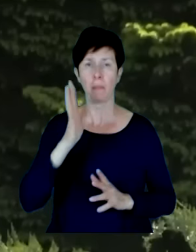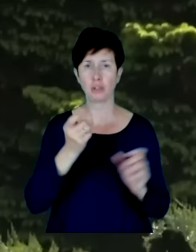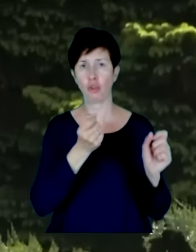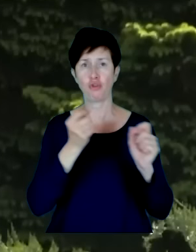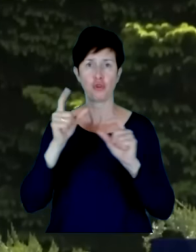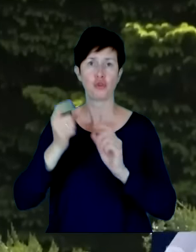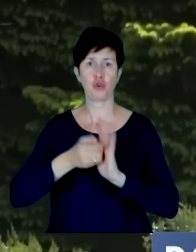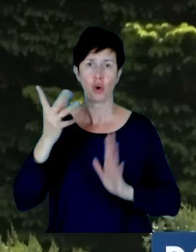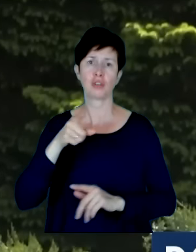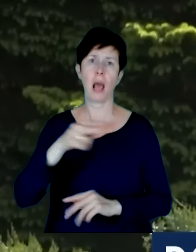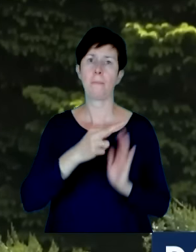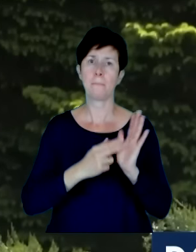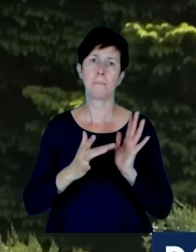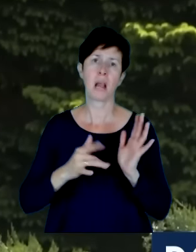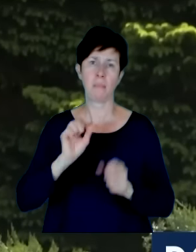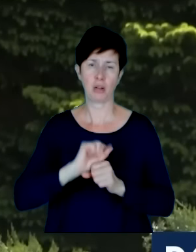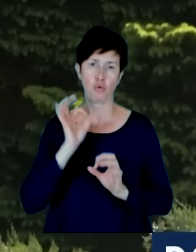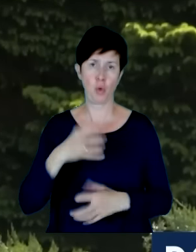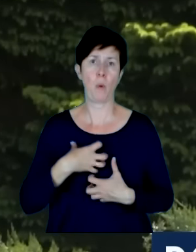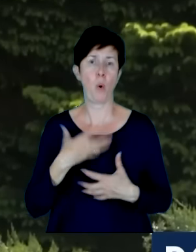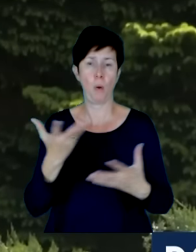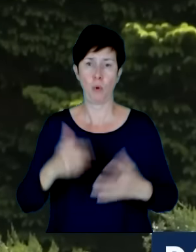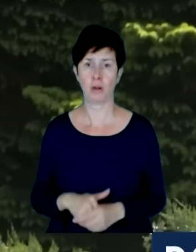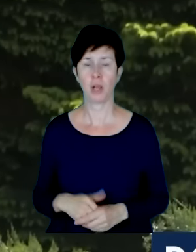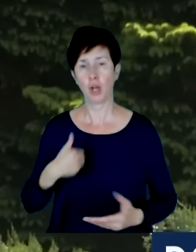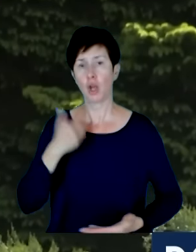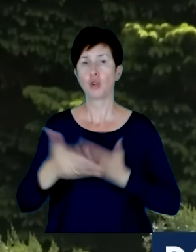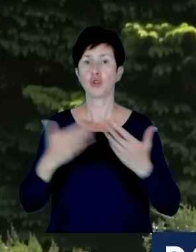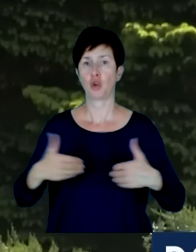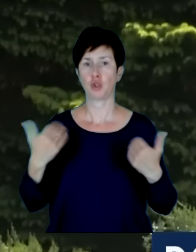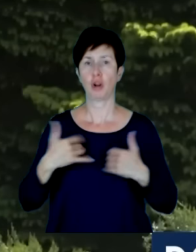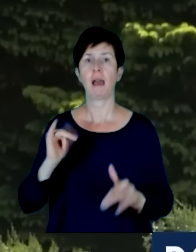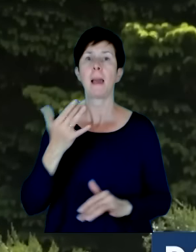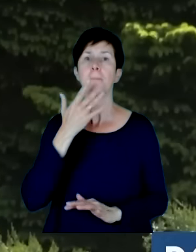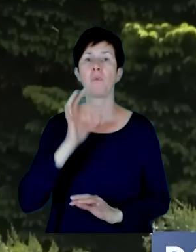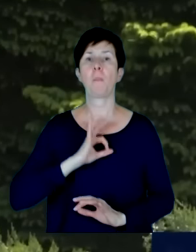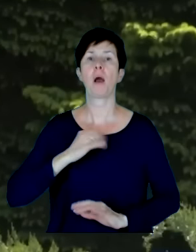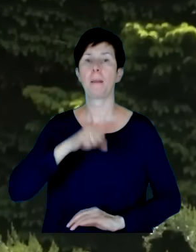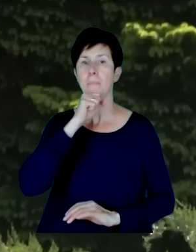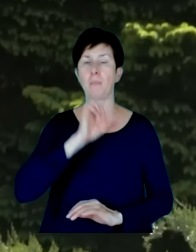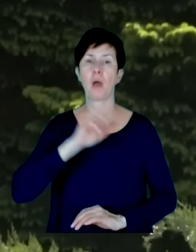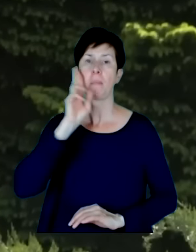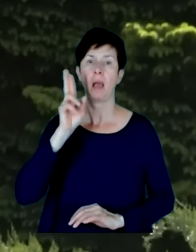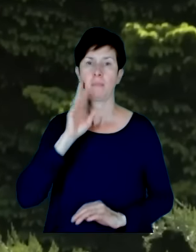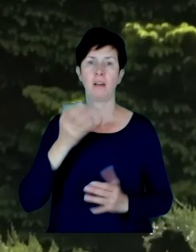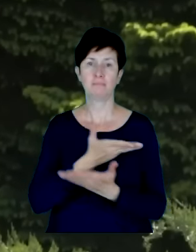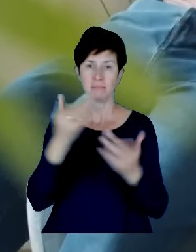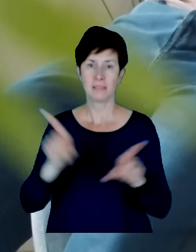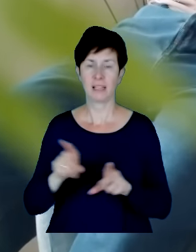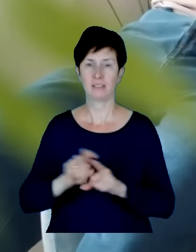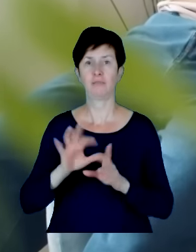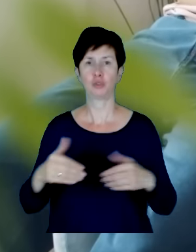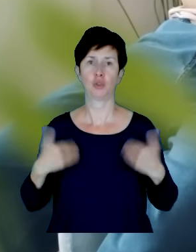humorze życzę wam miłych tych dni no i zdrowia bo jak ma wiały moje moja babcia moja mama pewnie wasze też zdrowie jest